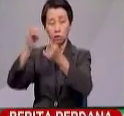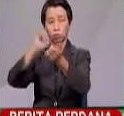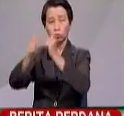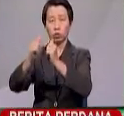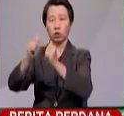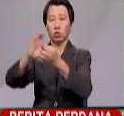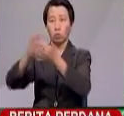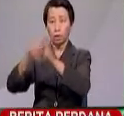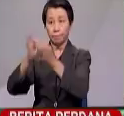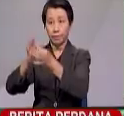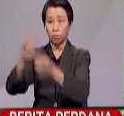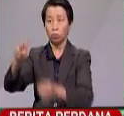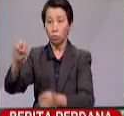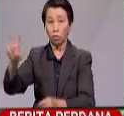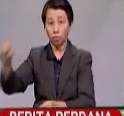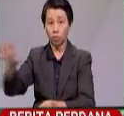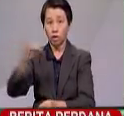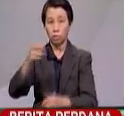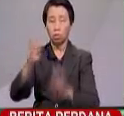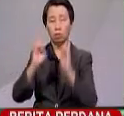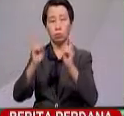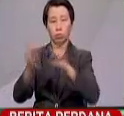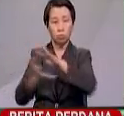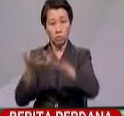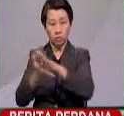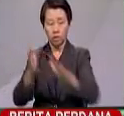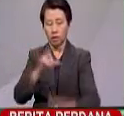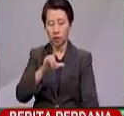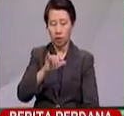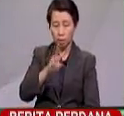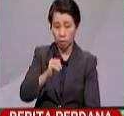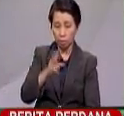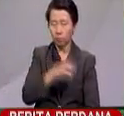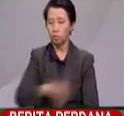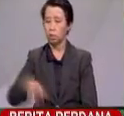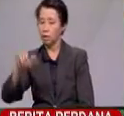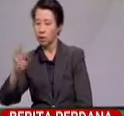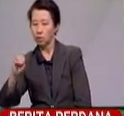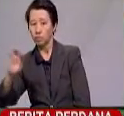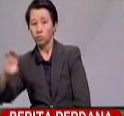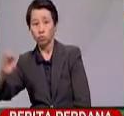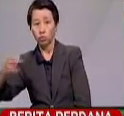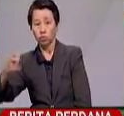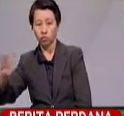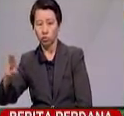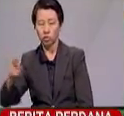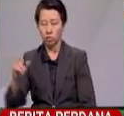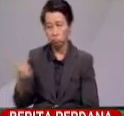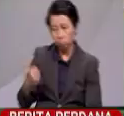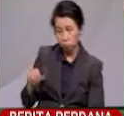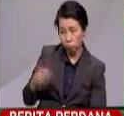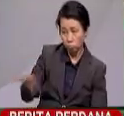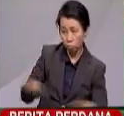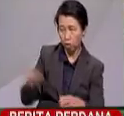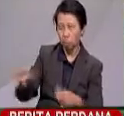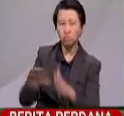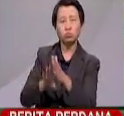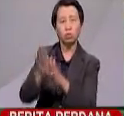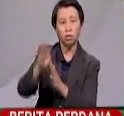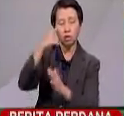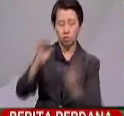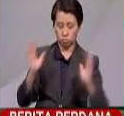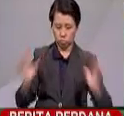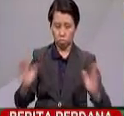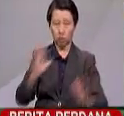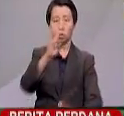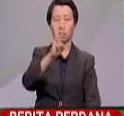Tokyo 2020 serta burgu campuran Lim Pei Yi dan Lim Chiu Sim. Penilaian dibuat berdasarkan prestasi mereka untuk